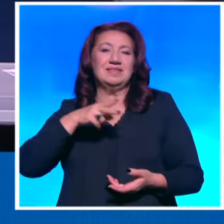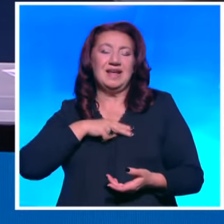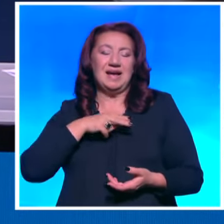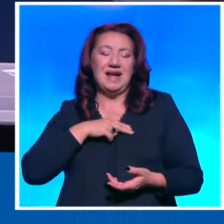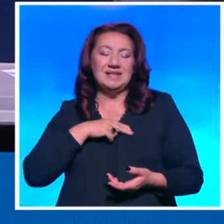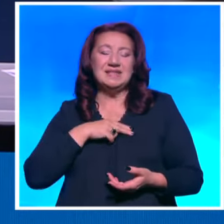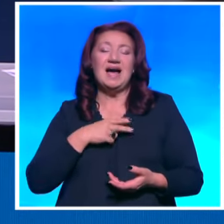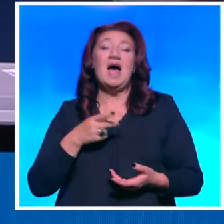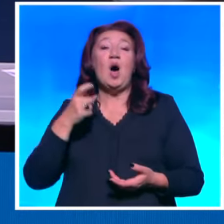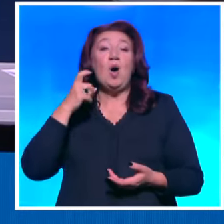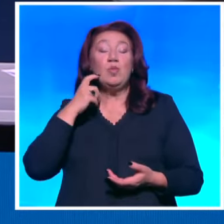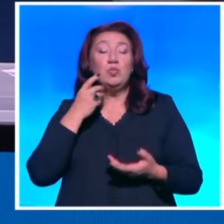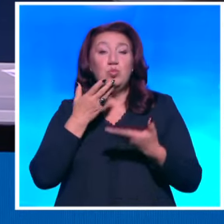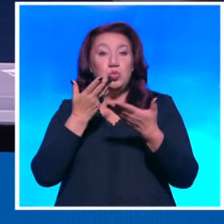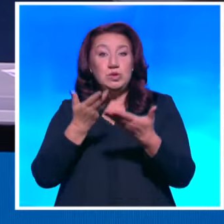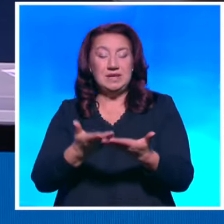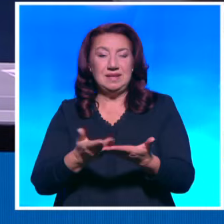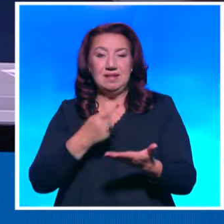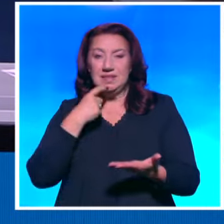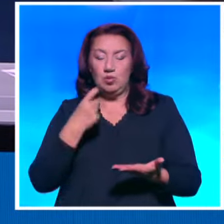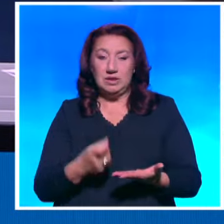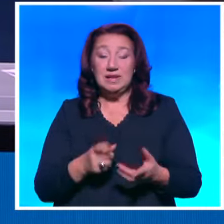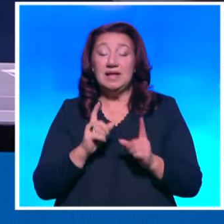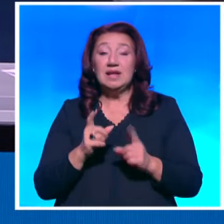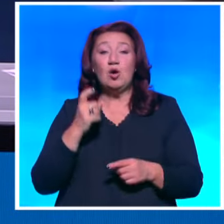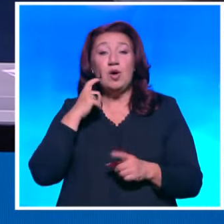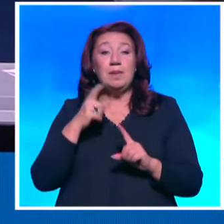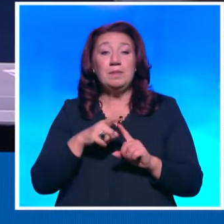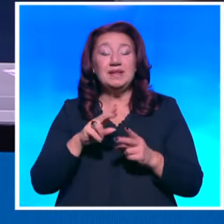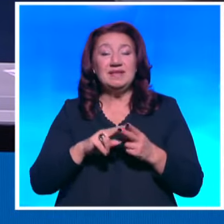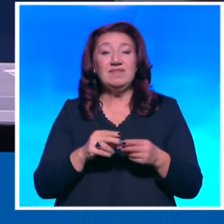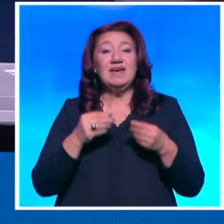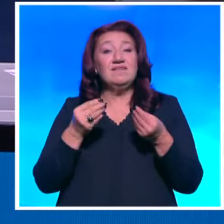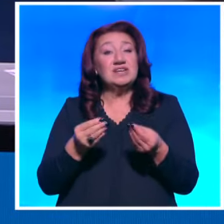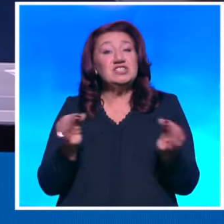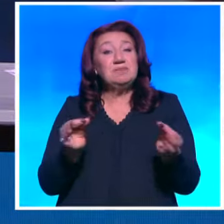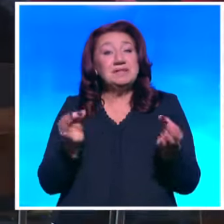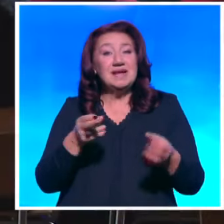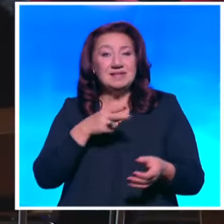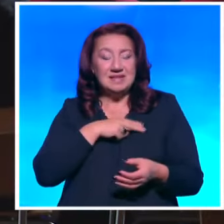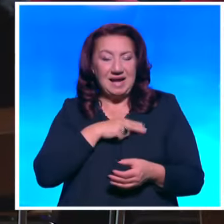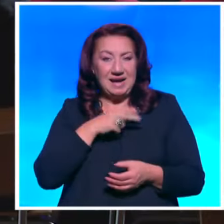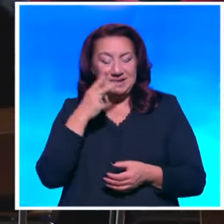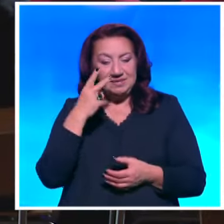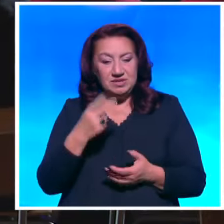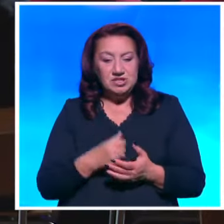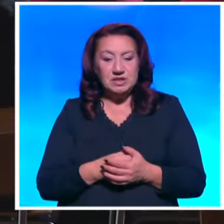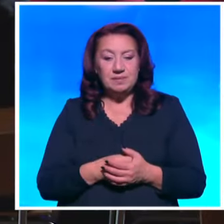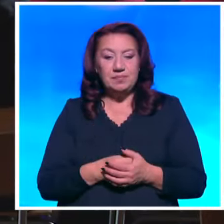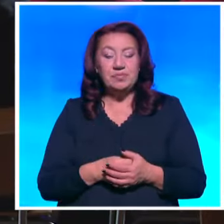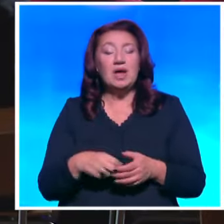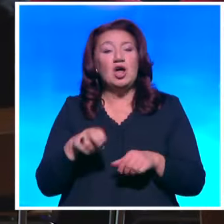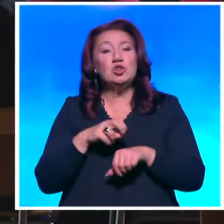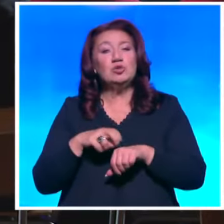на годината. А на кого БТВ връчи специалната си награда, разказва Станчо Станчев. Доцент Кристиян Таков.